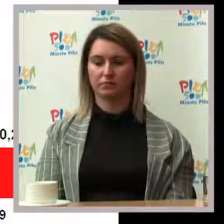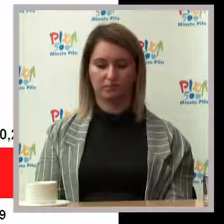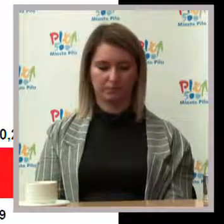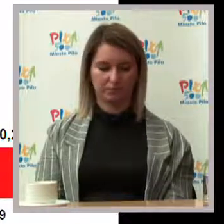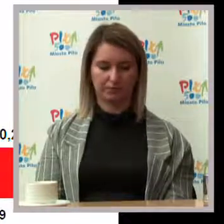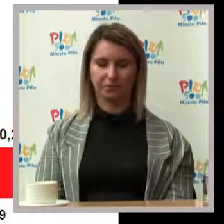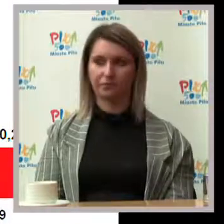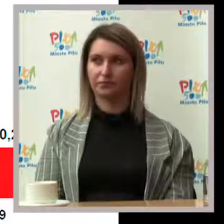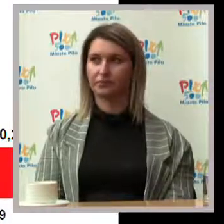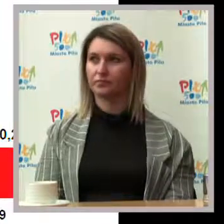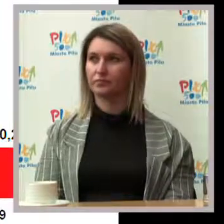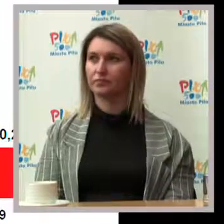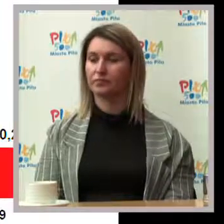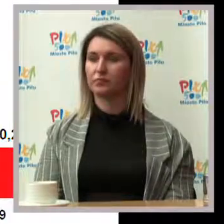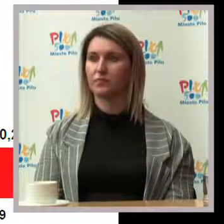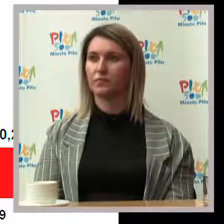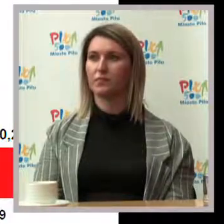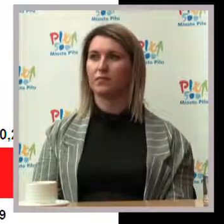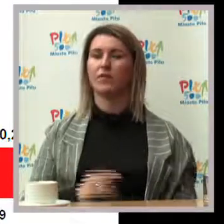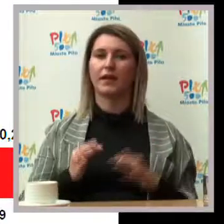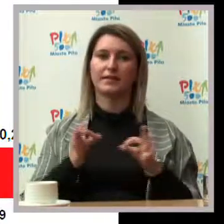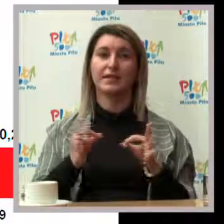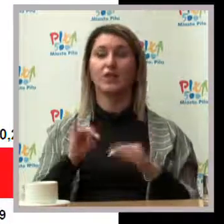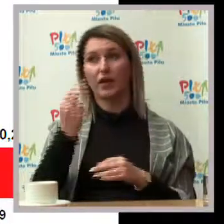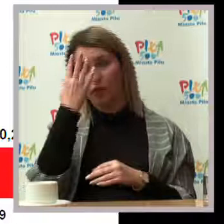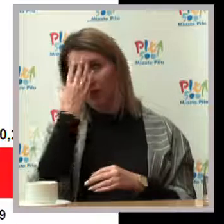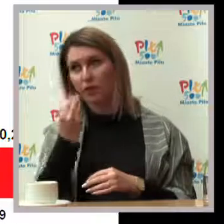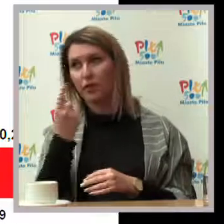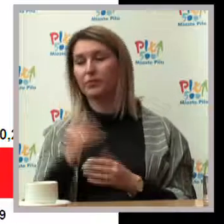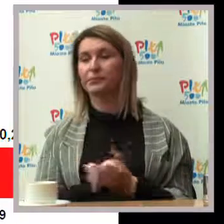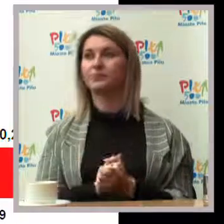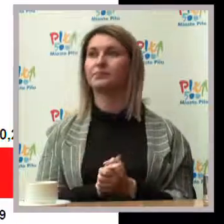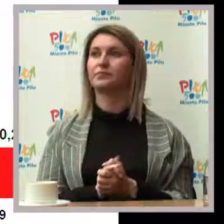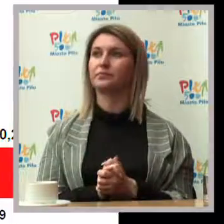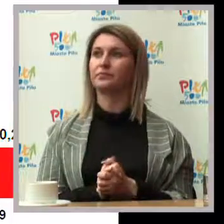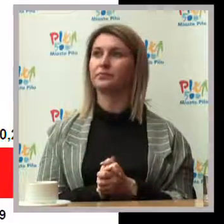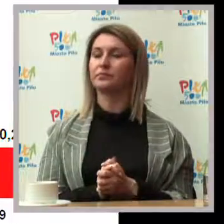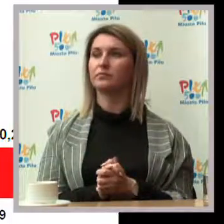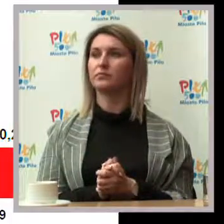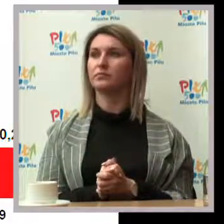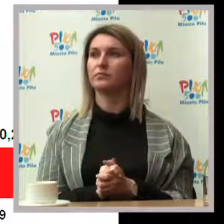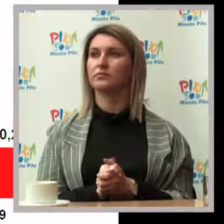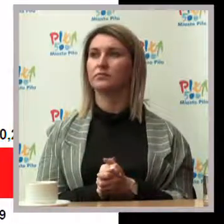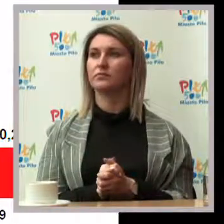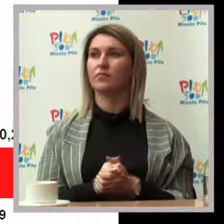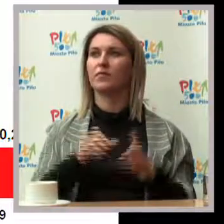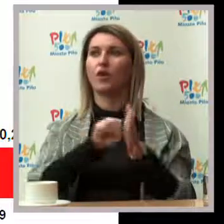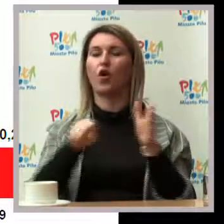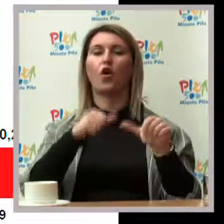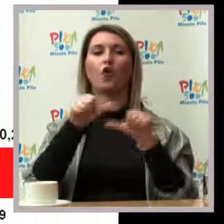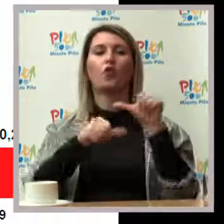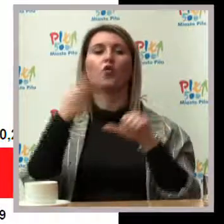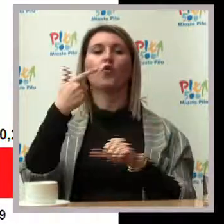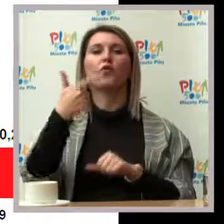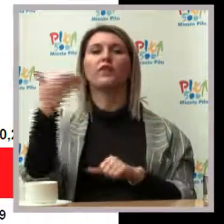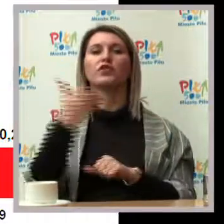I proszę Państwa, krótki rys historyczny, jeżeli chodzi o właśnie wypracowywane już i planowane w roku 2018 dochody